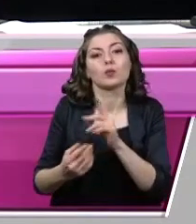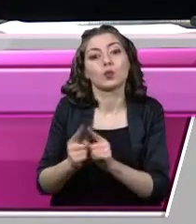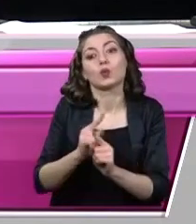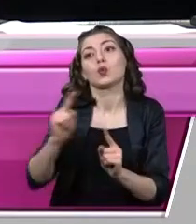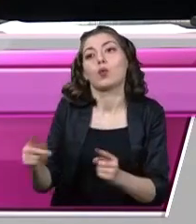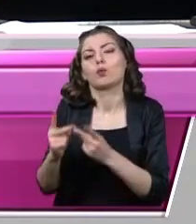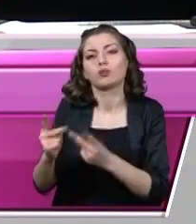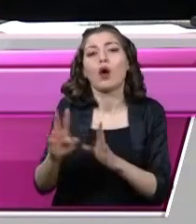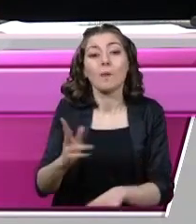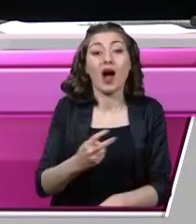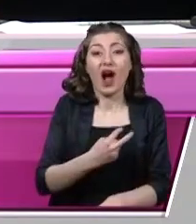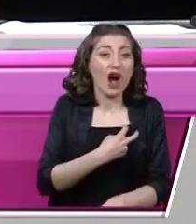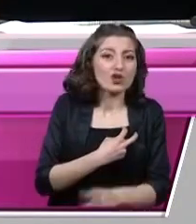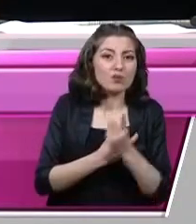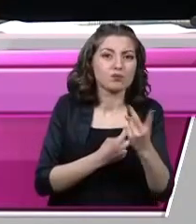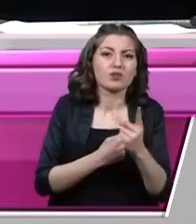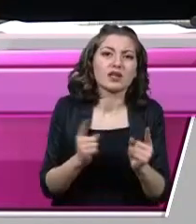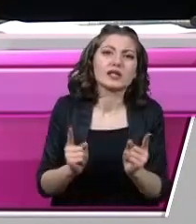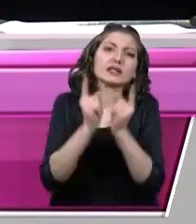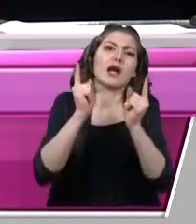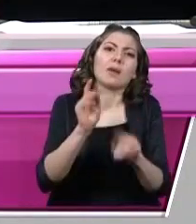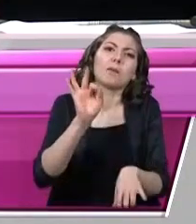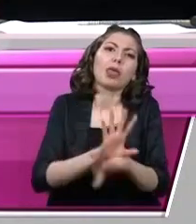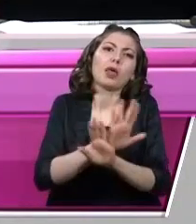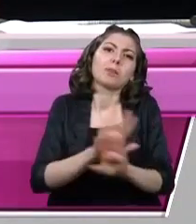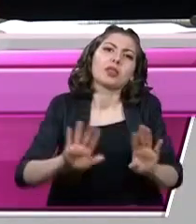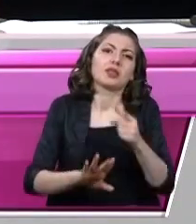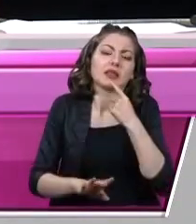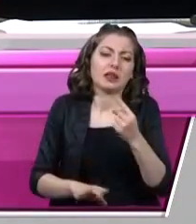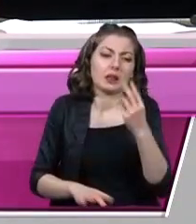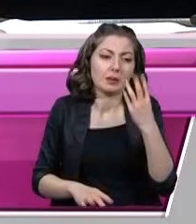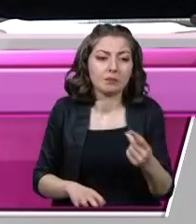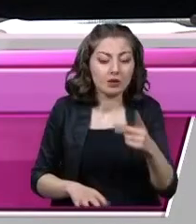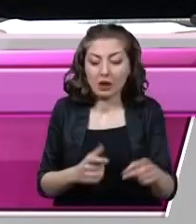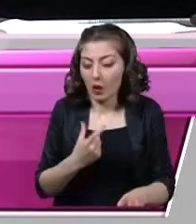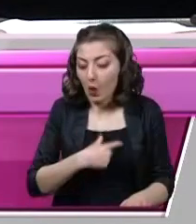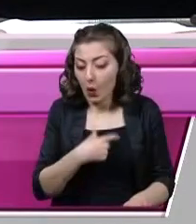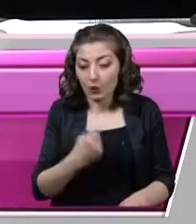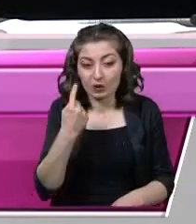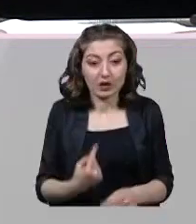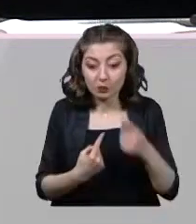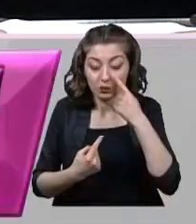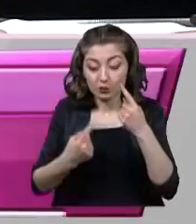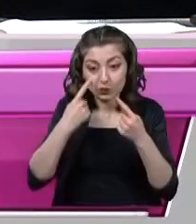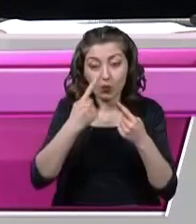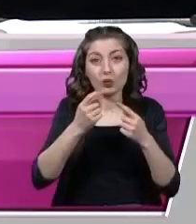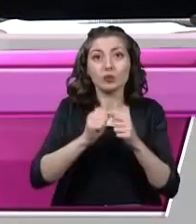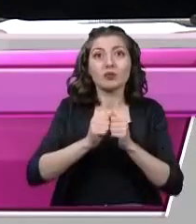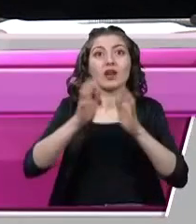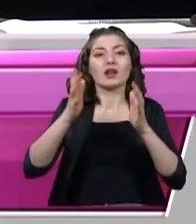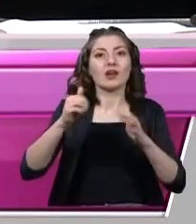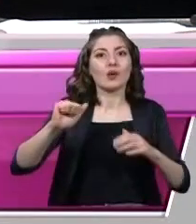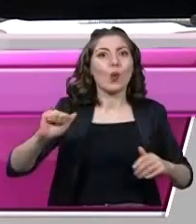gibi süreli bir olay gibi karşımızda Elise birlikte neler değişiyor yani biz o özendiğimiz gözümüzde büyüttüğümüz